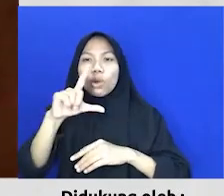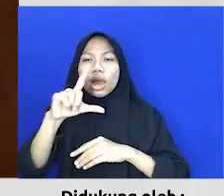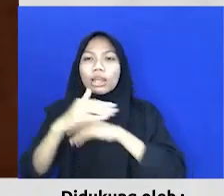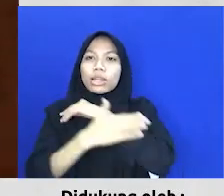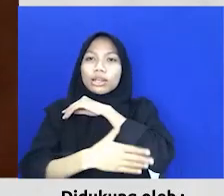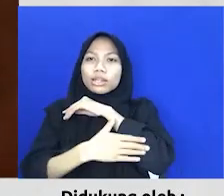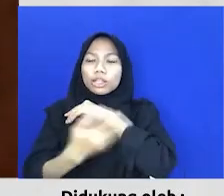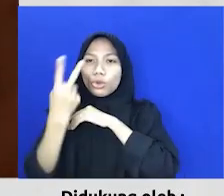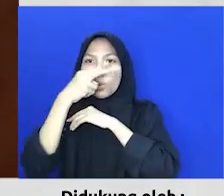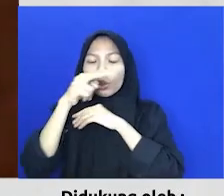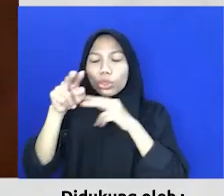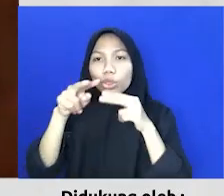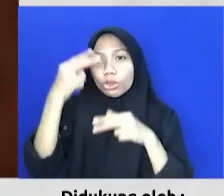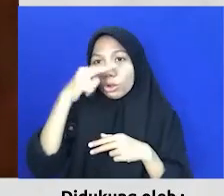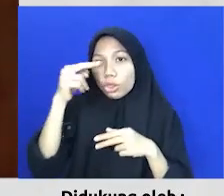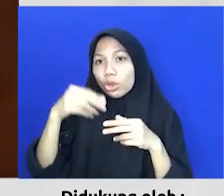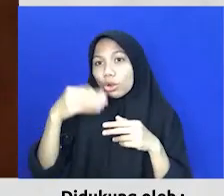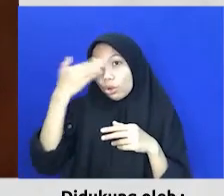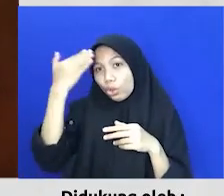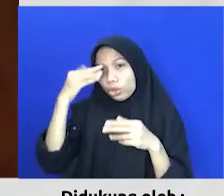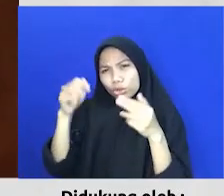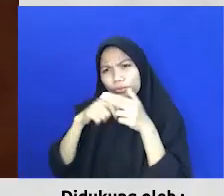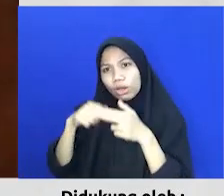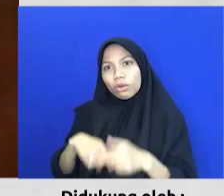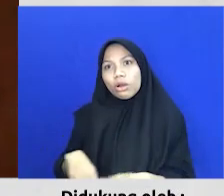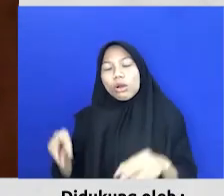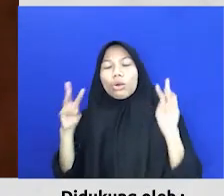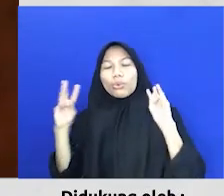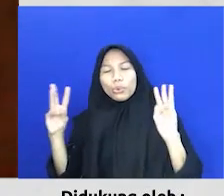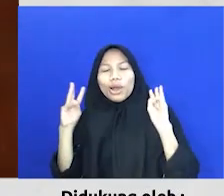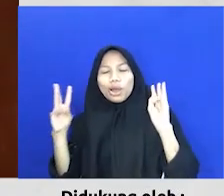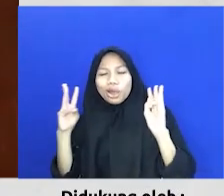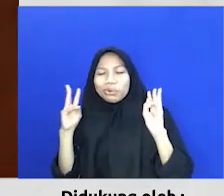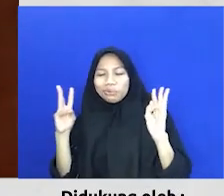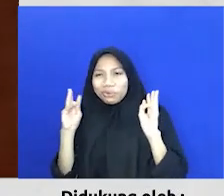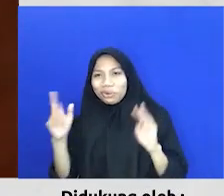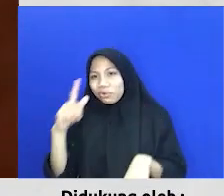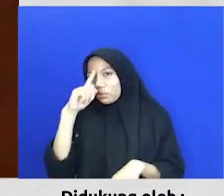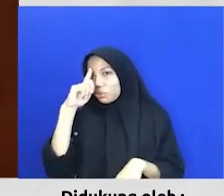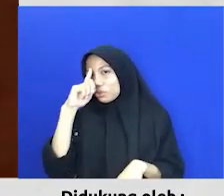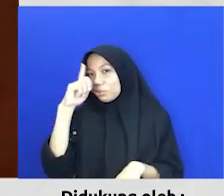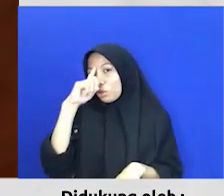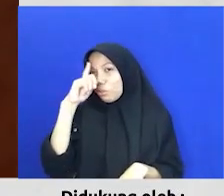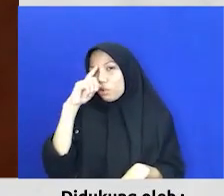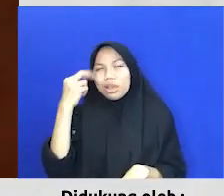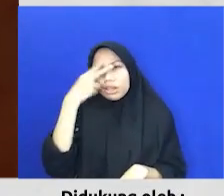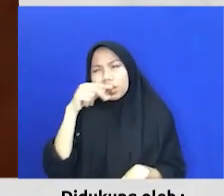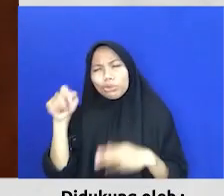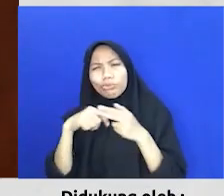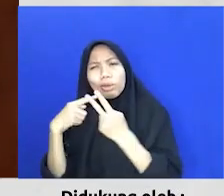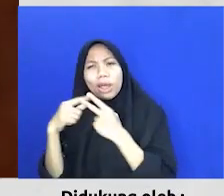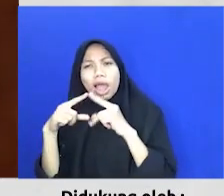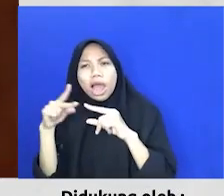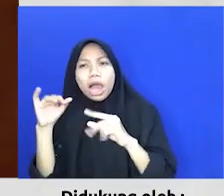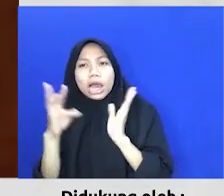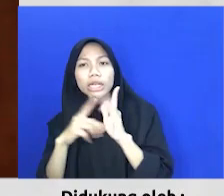mulanya saya menulis skenario. Walaupun sebelumnya saya sudah menulis cerita pendek dan segala macam ya. Tapi